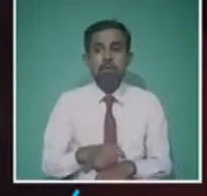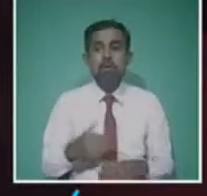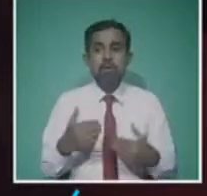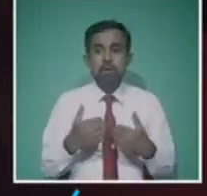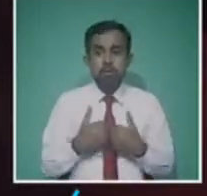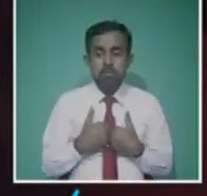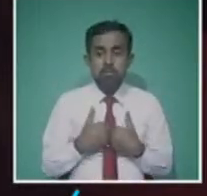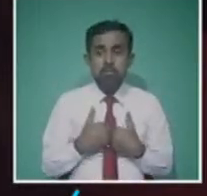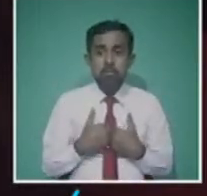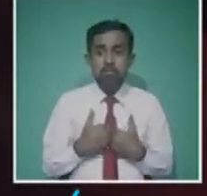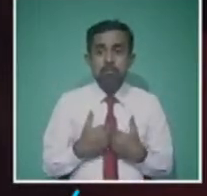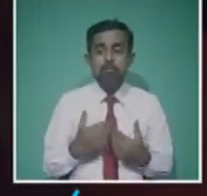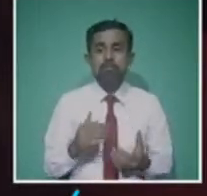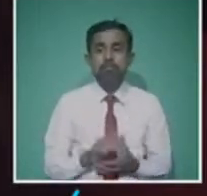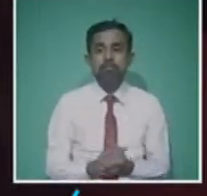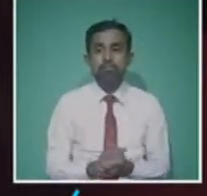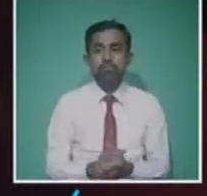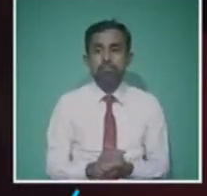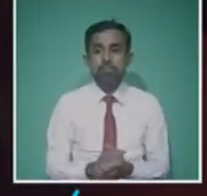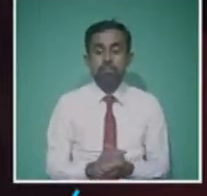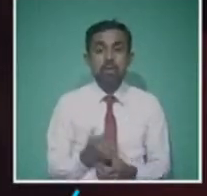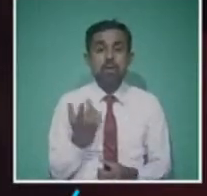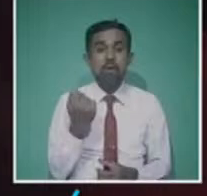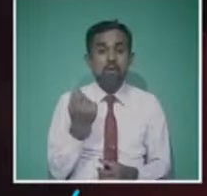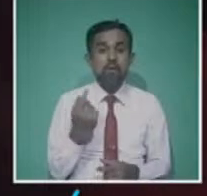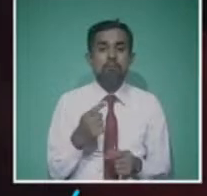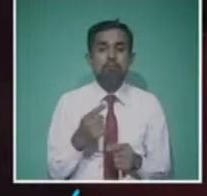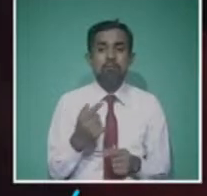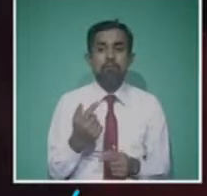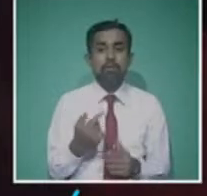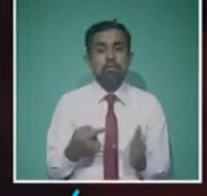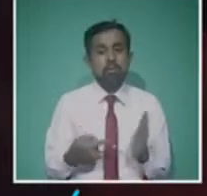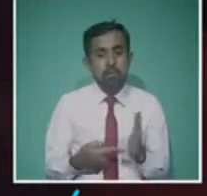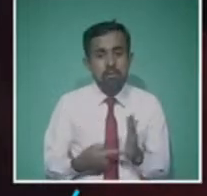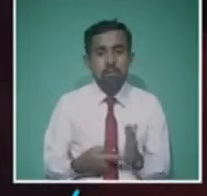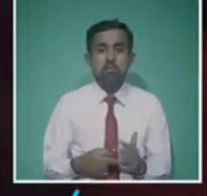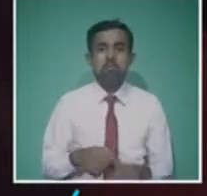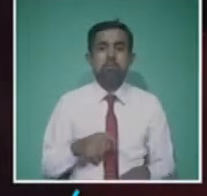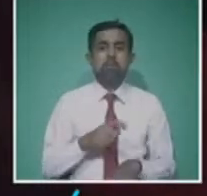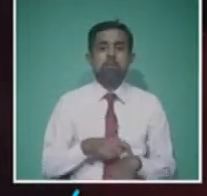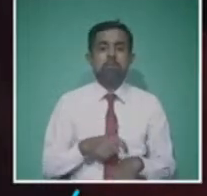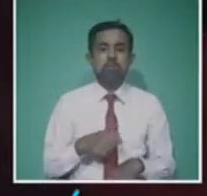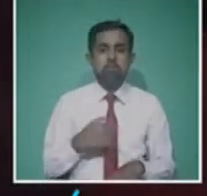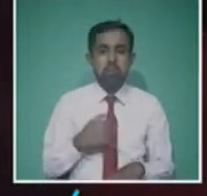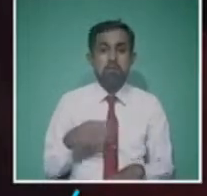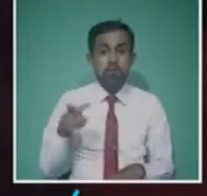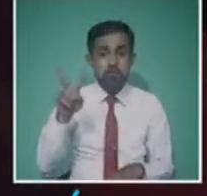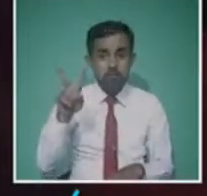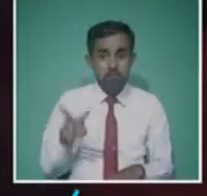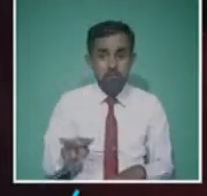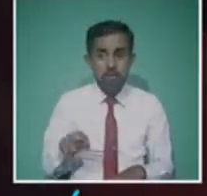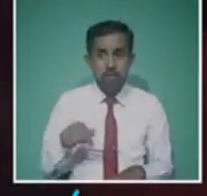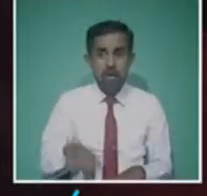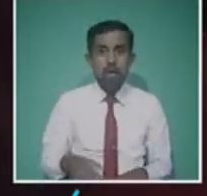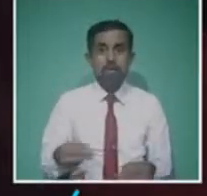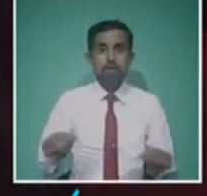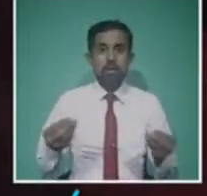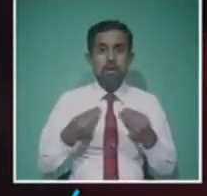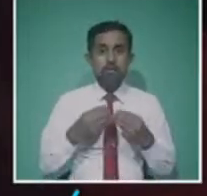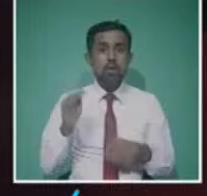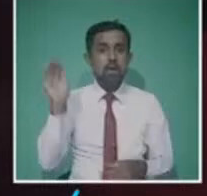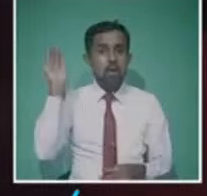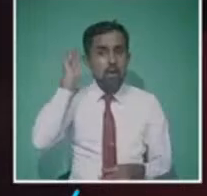අපි ඊටාත්ම ආර්ථික වශයෙන් පීඩාවට පත් වෙලා ඉන්න මොහොතක මම විශ්වාස කරනවා අද ලැබිච්ච